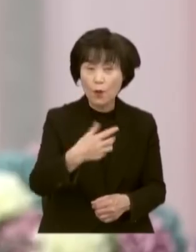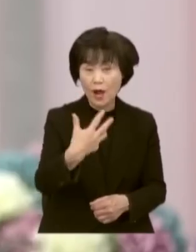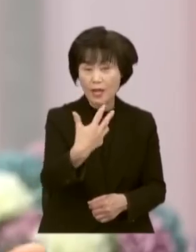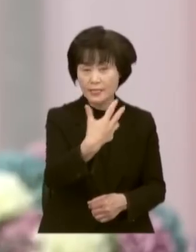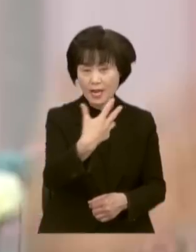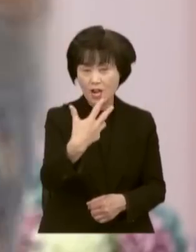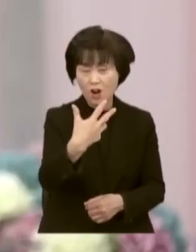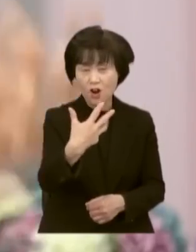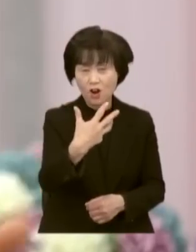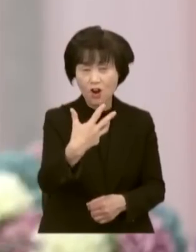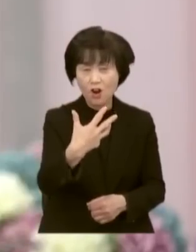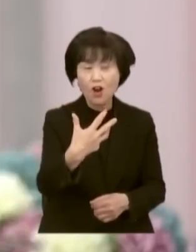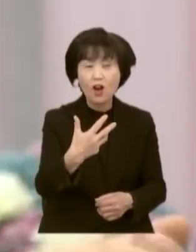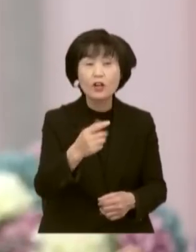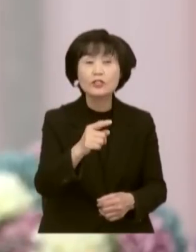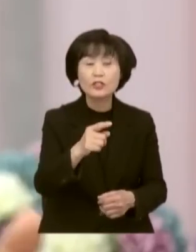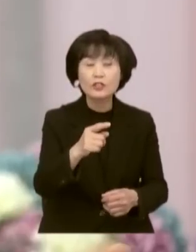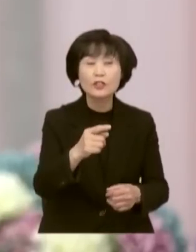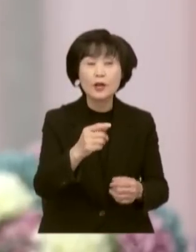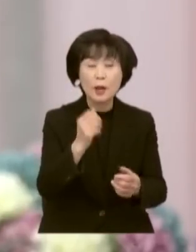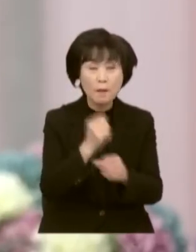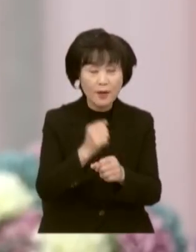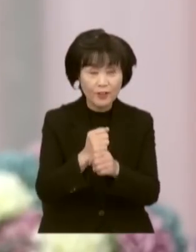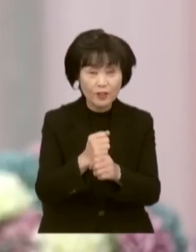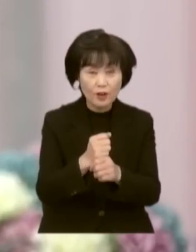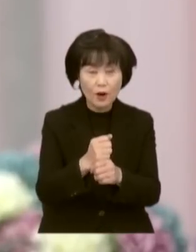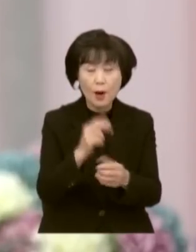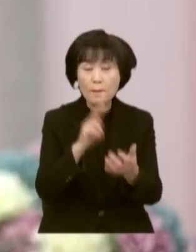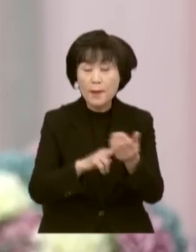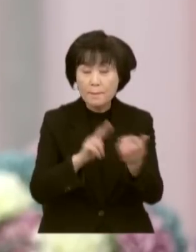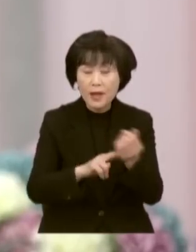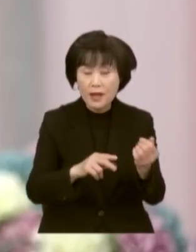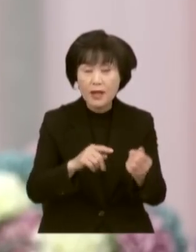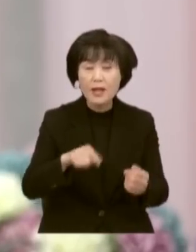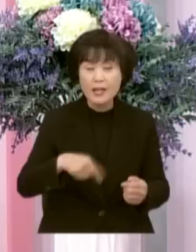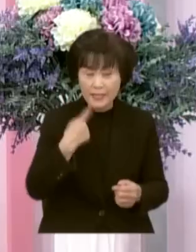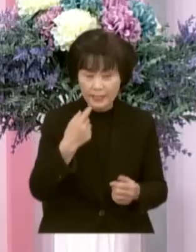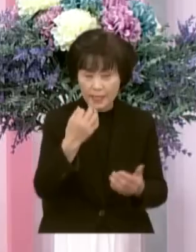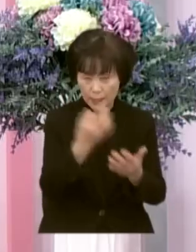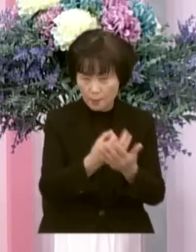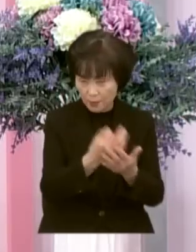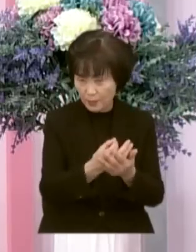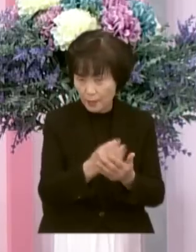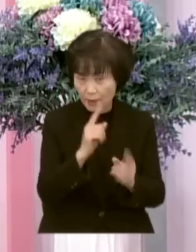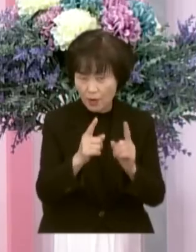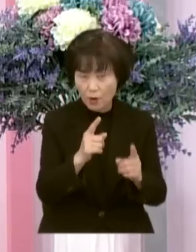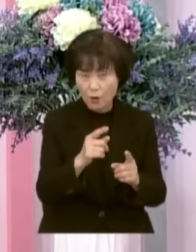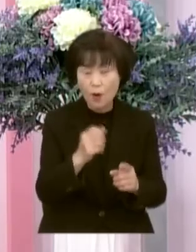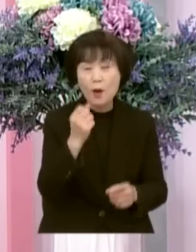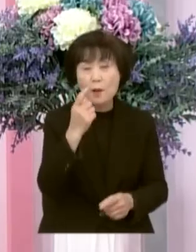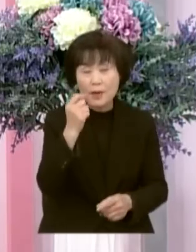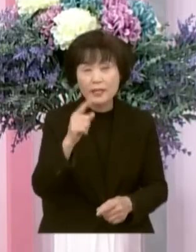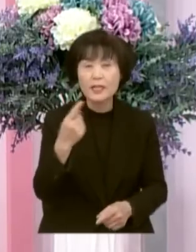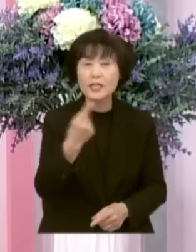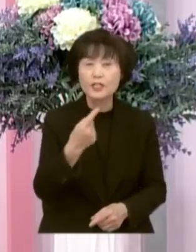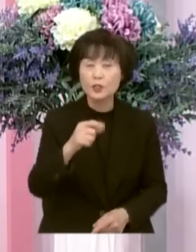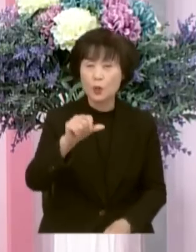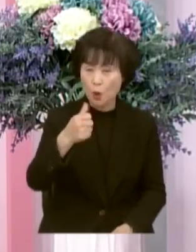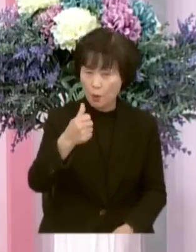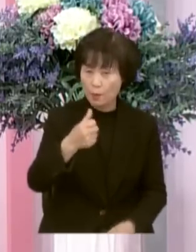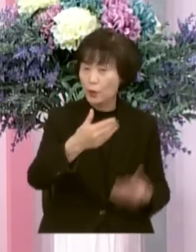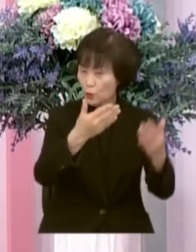그러면 그리고는 이제 사이트를 만들어갖고 판매를 해가지고 자기네가 이제 수익을 얻겠다. 네, 그 매달 주는 돈이 한 1,500만 원 정도 되는